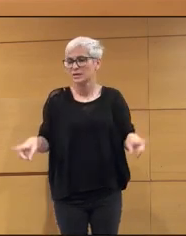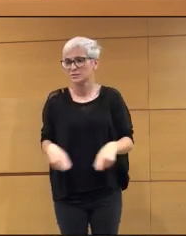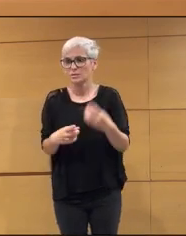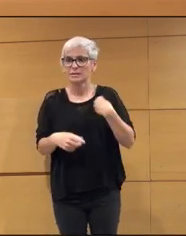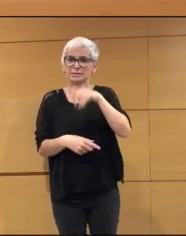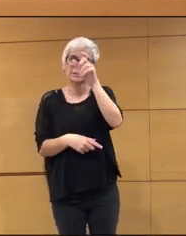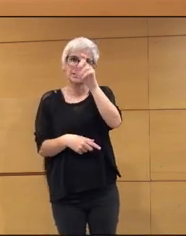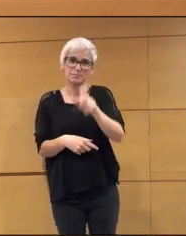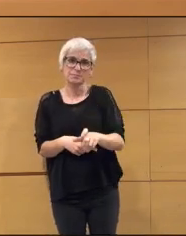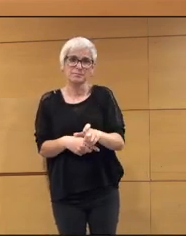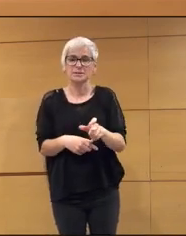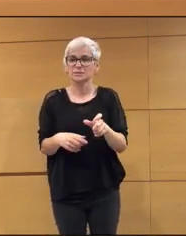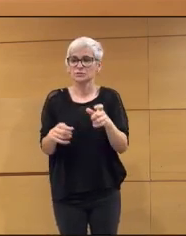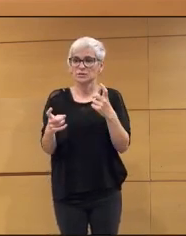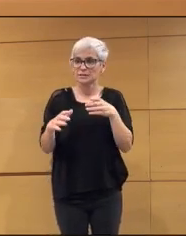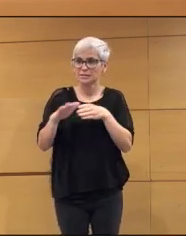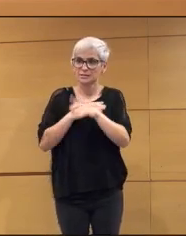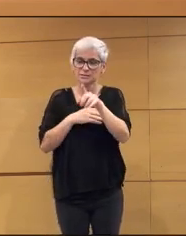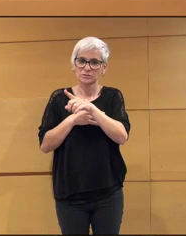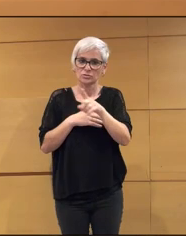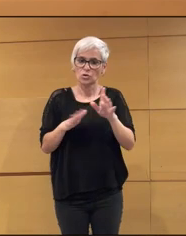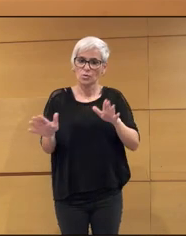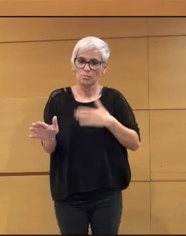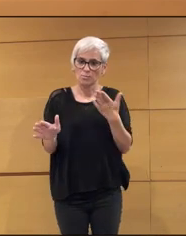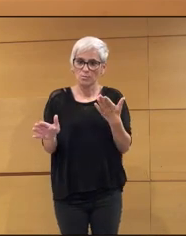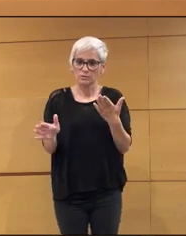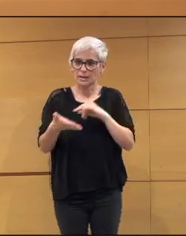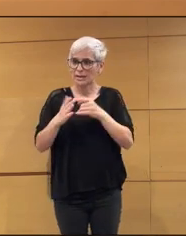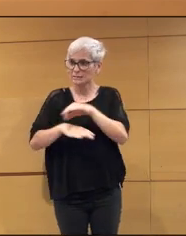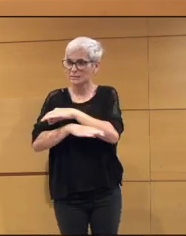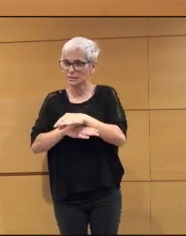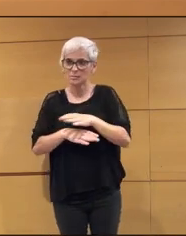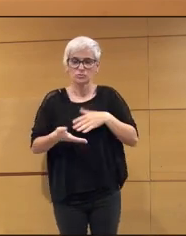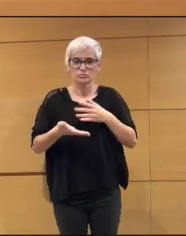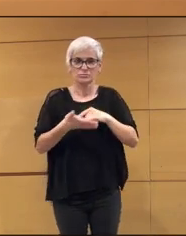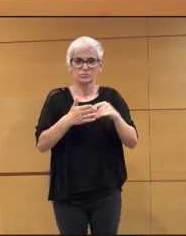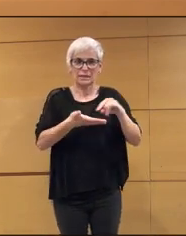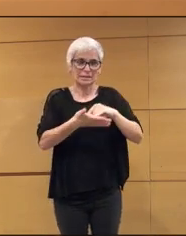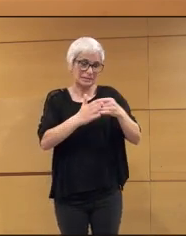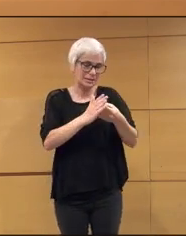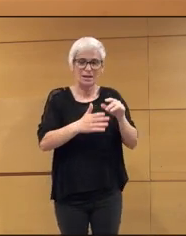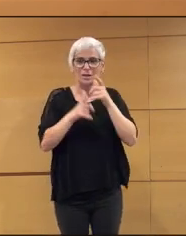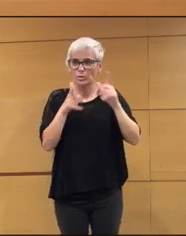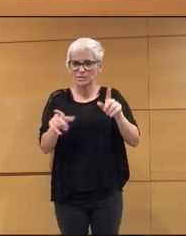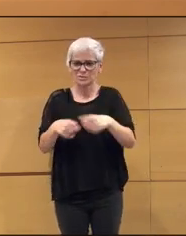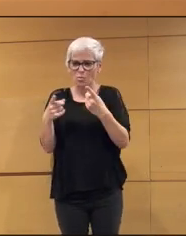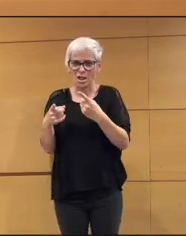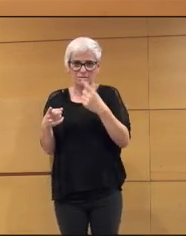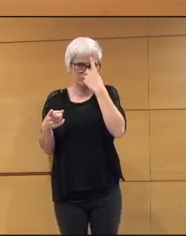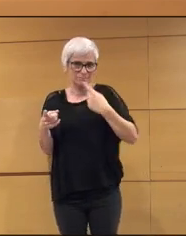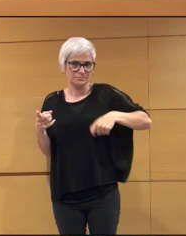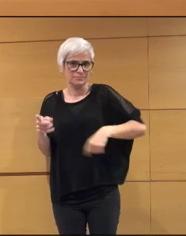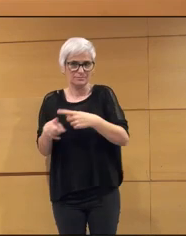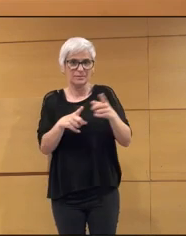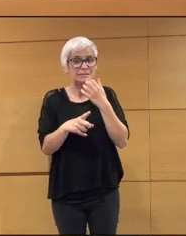persona que a l'escola primària ha fet accessibilitat, perquè llavors pot ser que sigui un enginyer, pot ser que sigui un arquitecte, pot ser que sigui un lingüista. Uh-huh. Si hi ha una